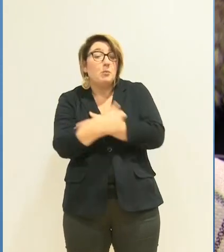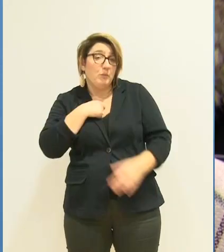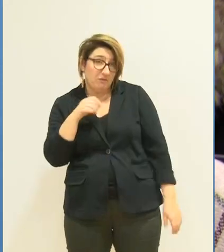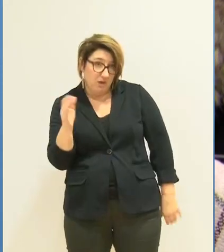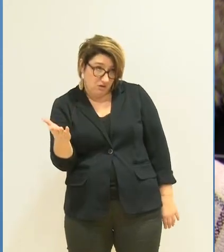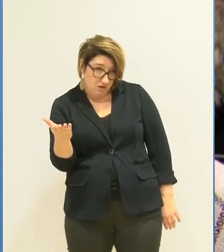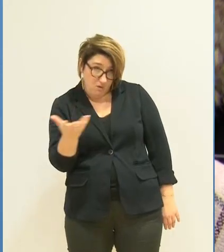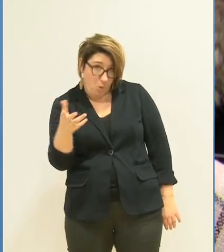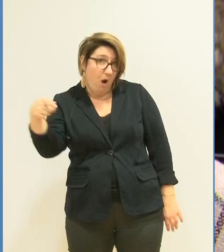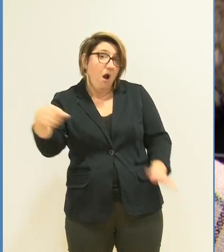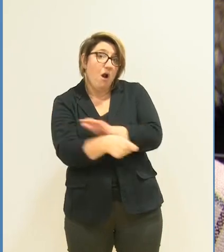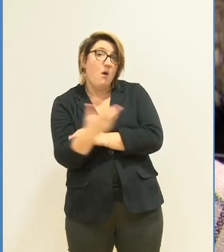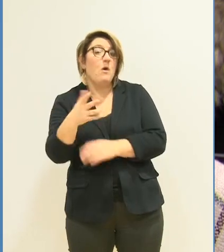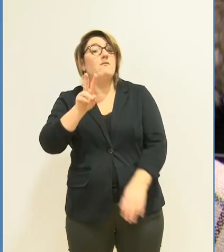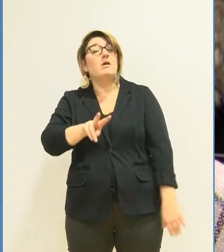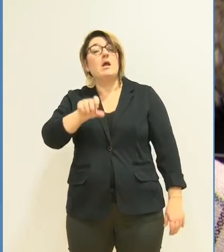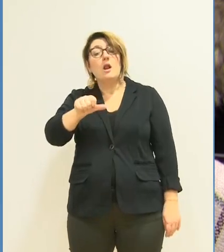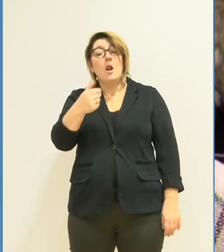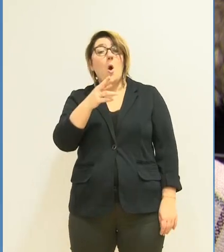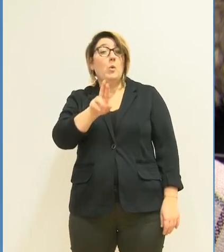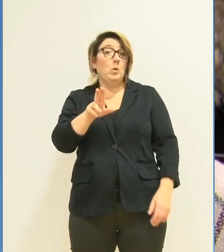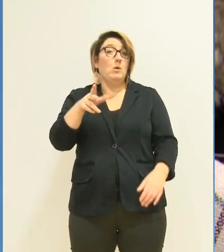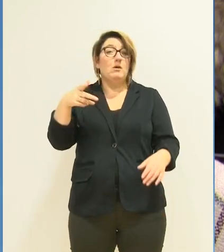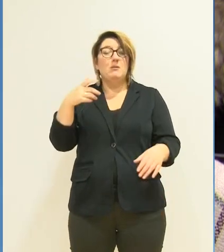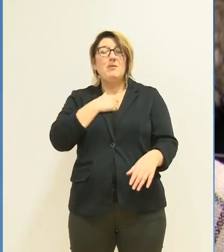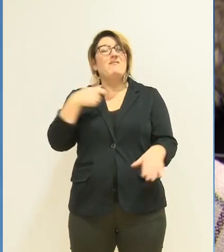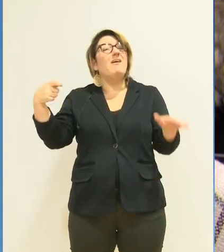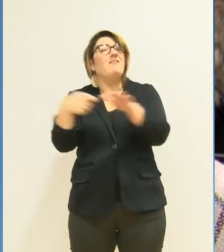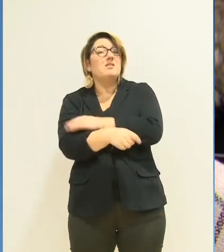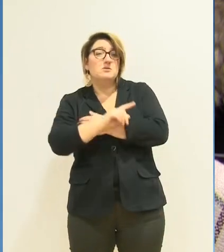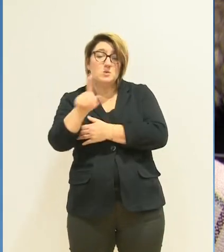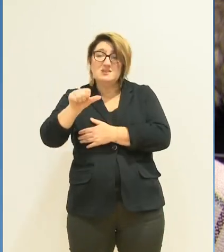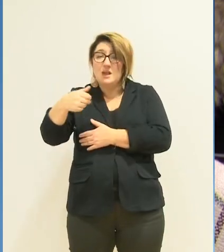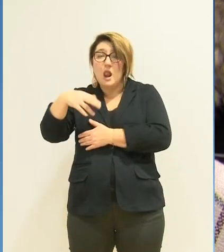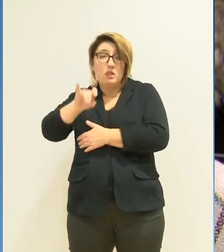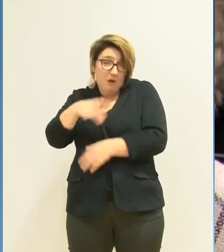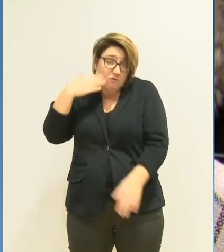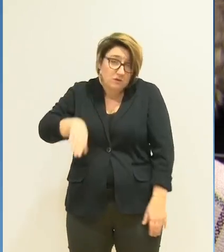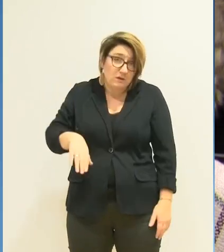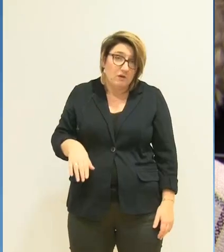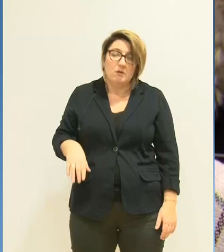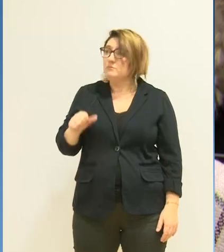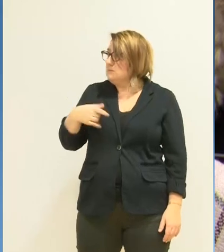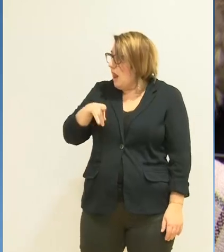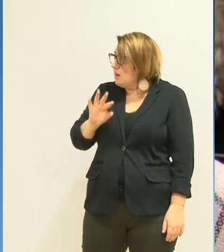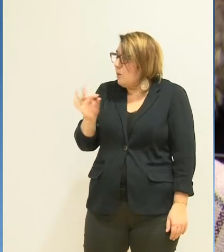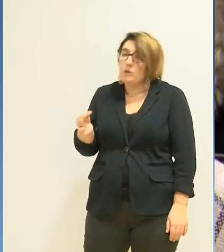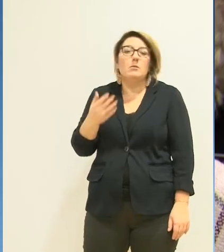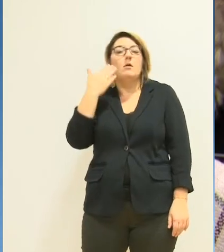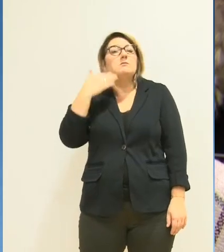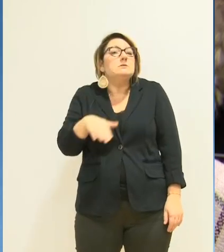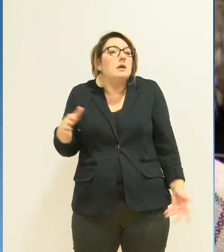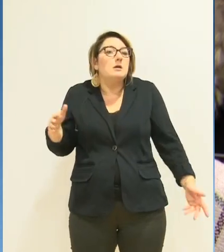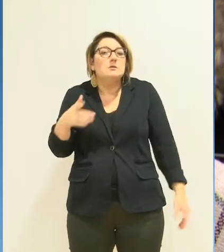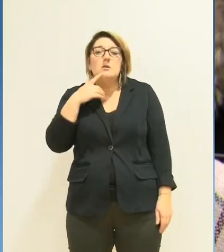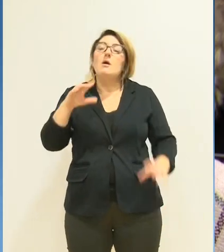ceux sont pas là ce n'est pas la rue qui finançait rénovation des privés celle selanne a donc vous savez très bien donc voilà donc évidemment vous allez dire c'est un